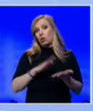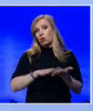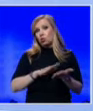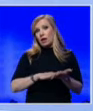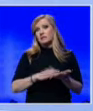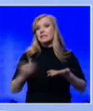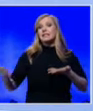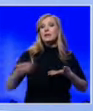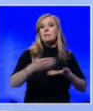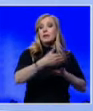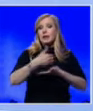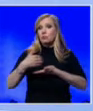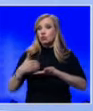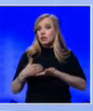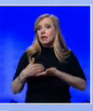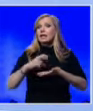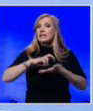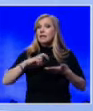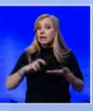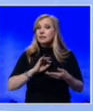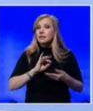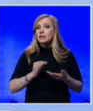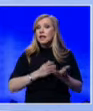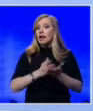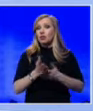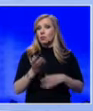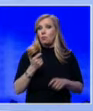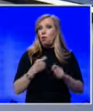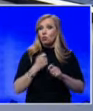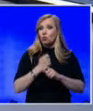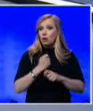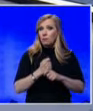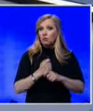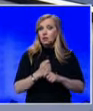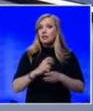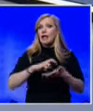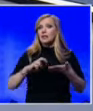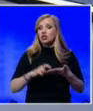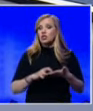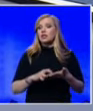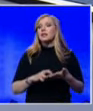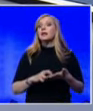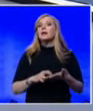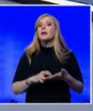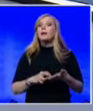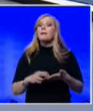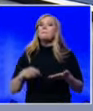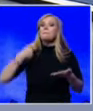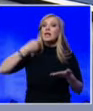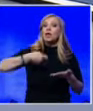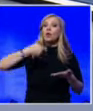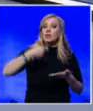и събираемостта на данъците, и начина, по който работят данъчните приходните агенции. Госпожо